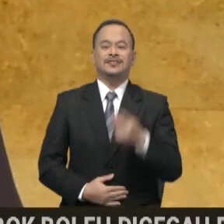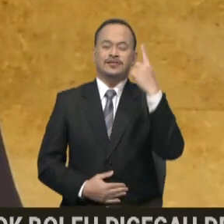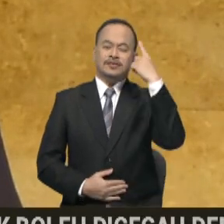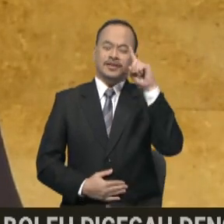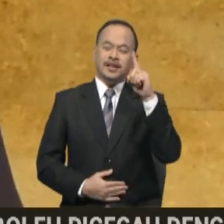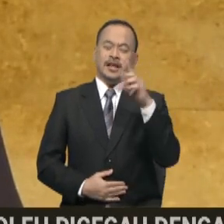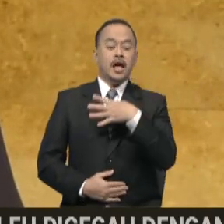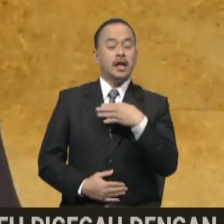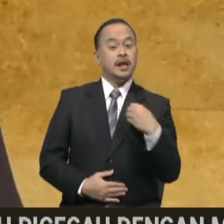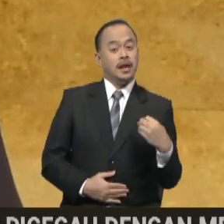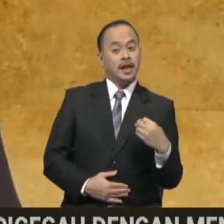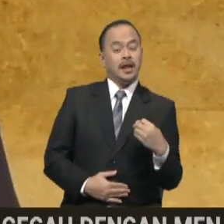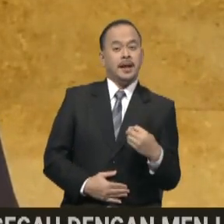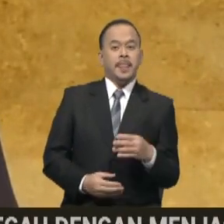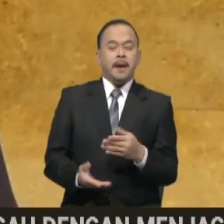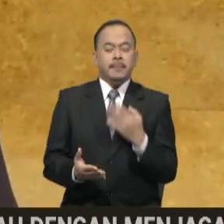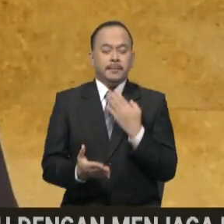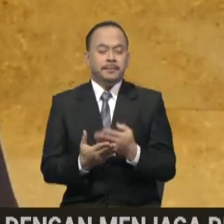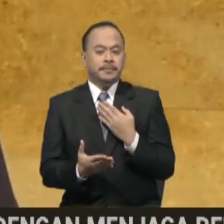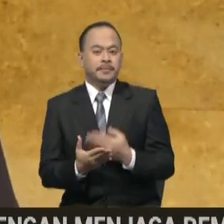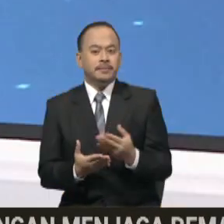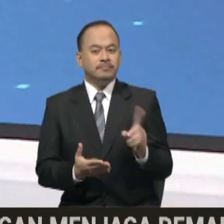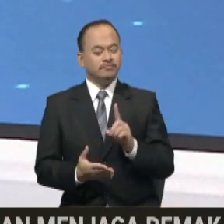Memperbaiki diri sendirilah.